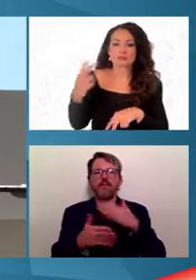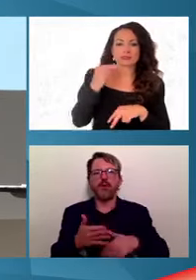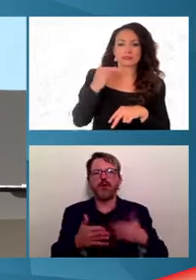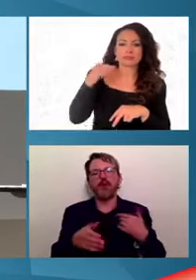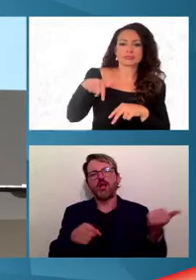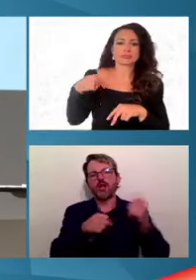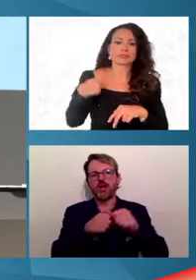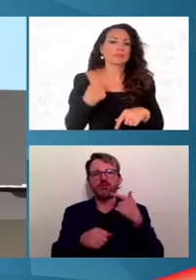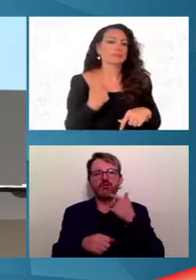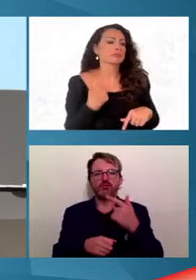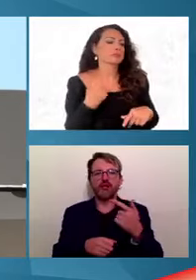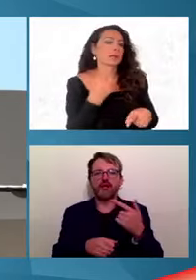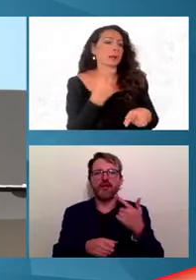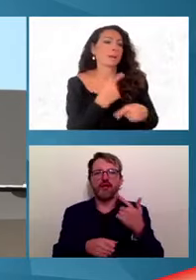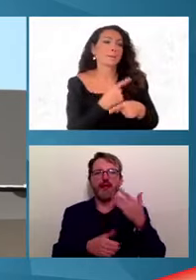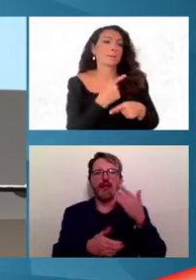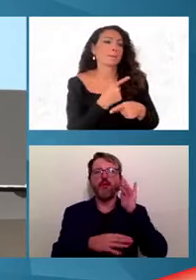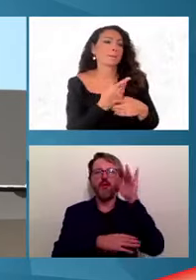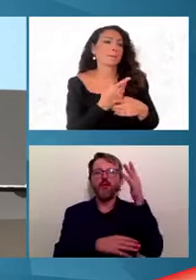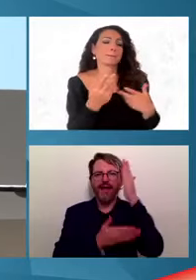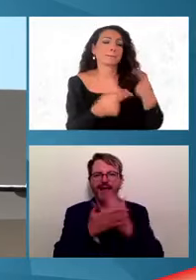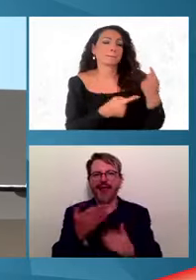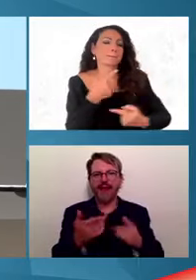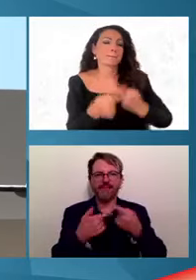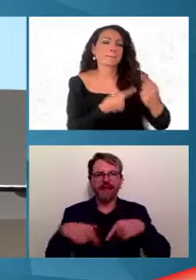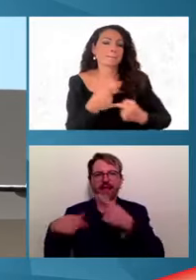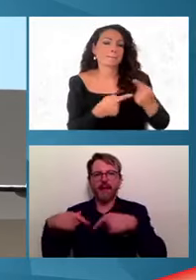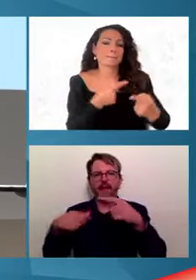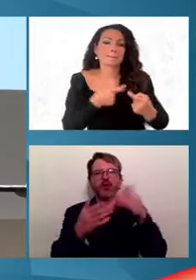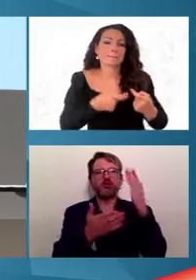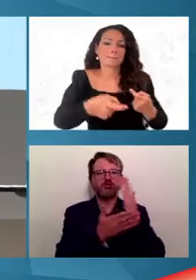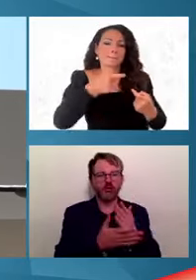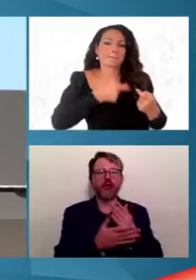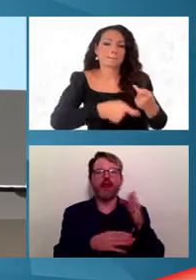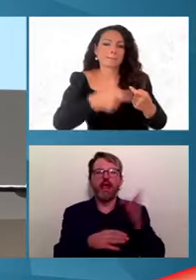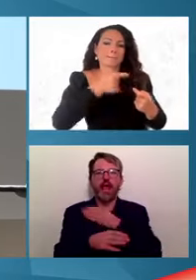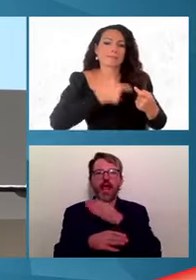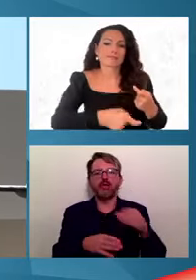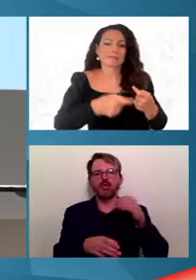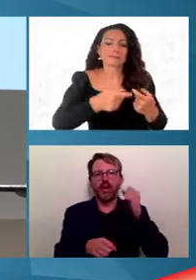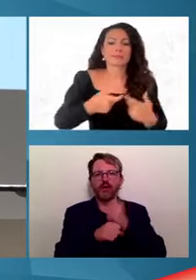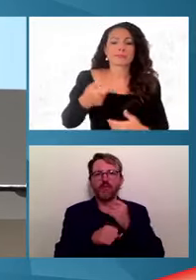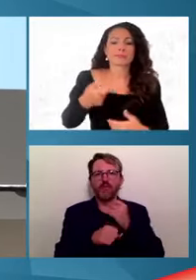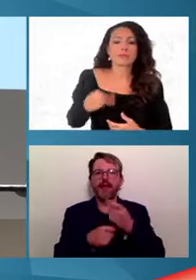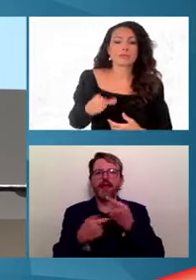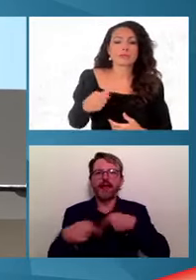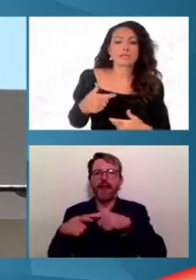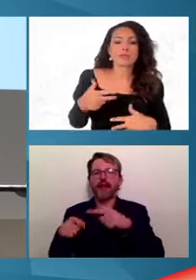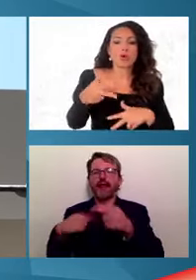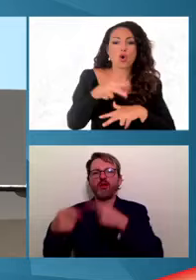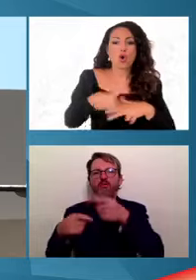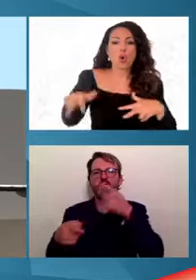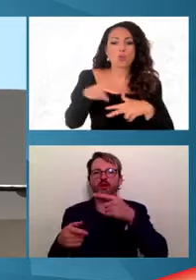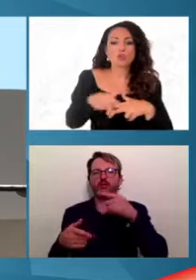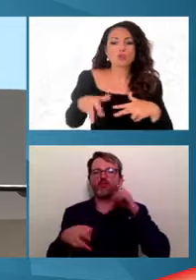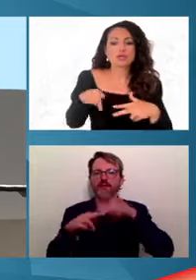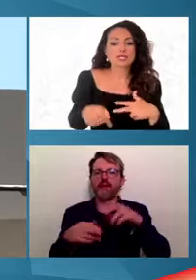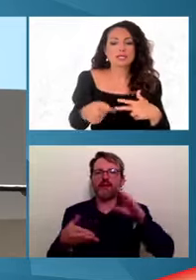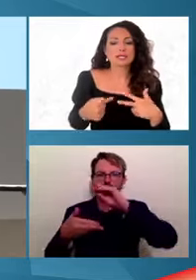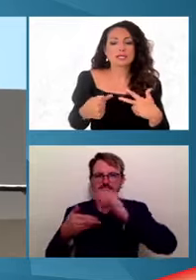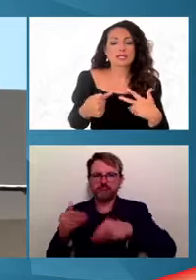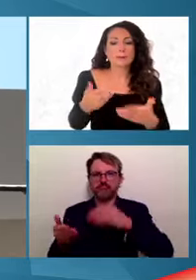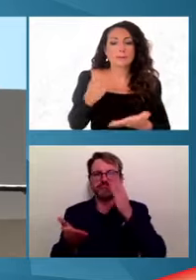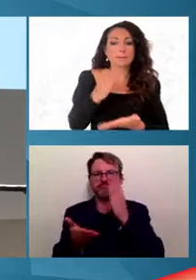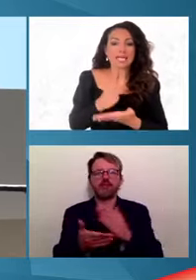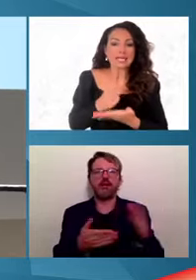mehr als die Hälfte der Gemeinden haben bereits die Entscheidung getroffen, das Gemeindeentwicklungsprogramm zu machen. Wenn diese Unterschrift in Zusammenarbeit